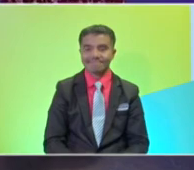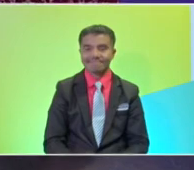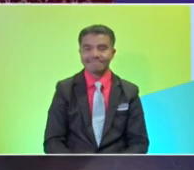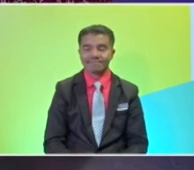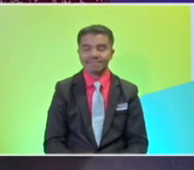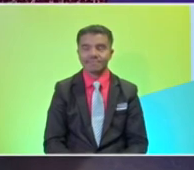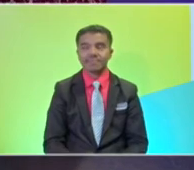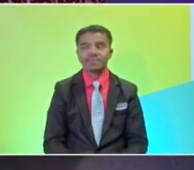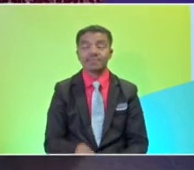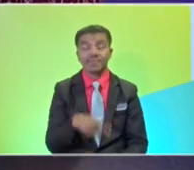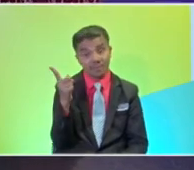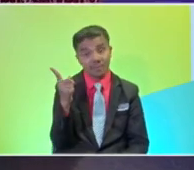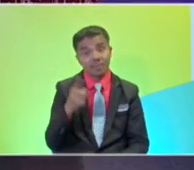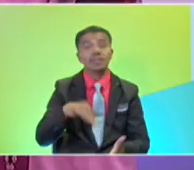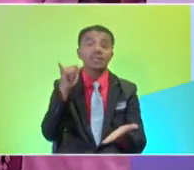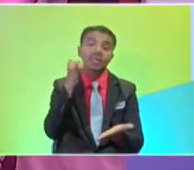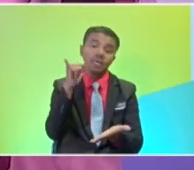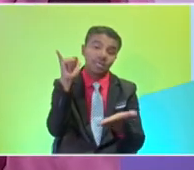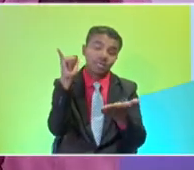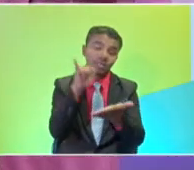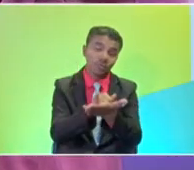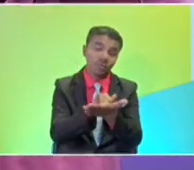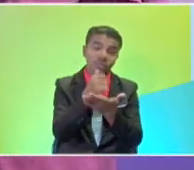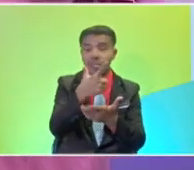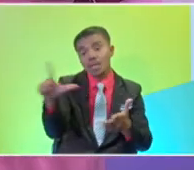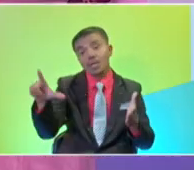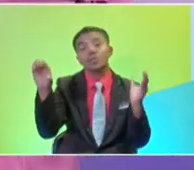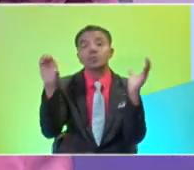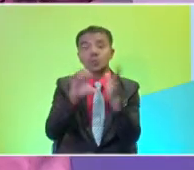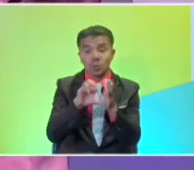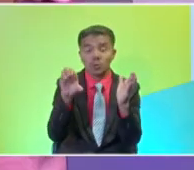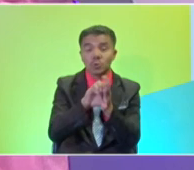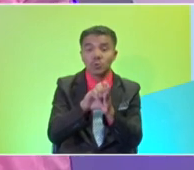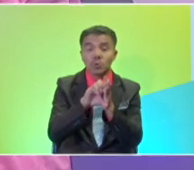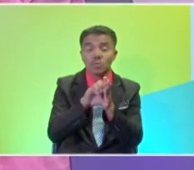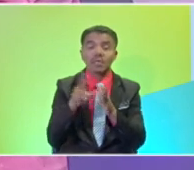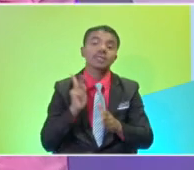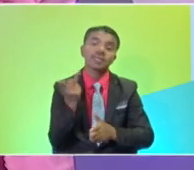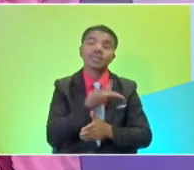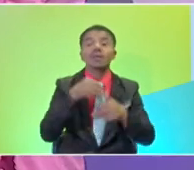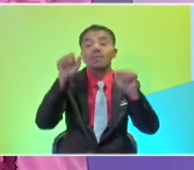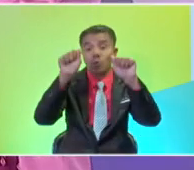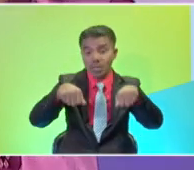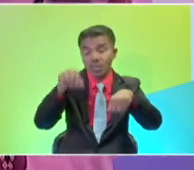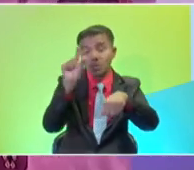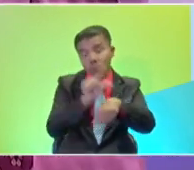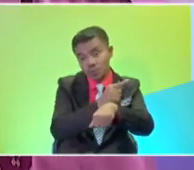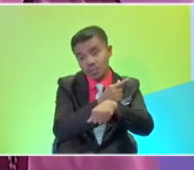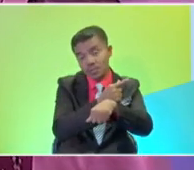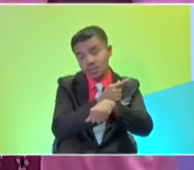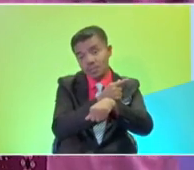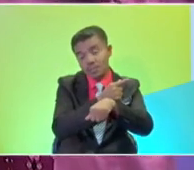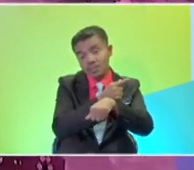instrumen Aiman okey tadi kita boleh ga apa kaedah kita nak gunakan semasa untuk pentaksiran Aiman kita boleh gunakan kaedah pemerhatian